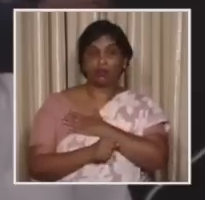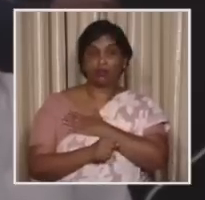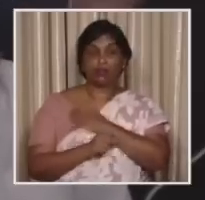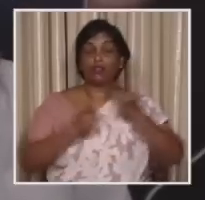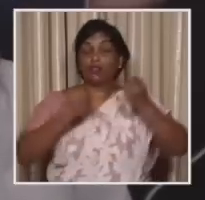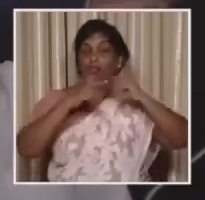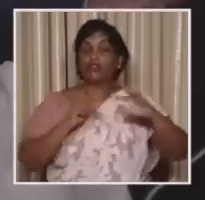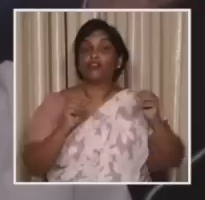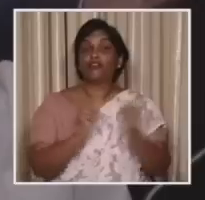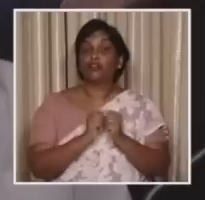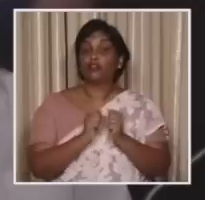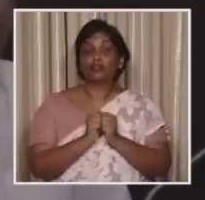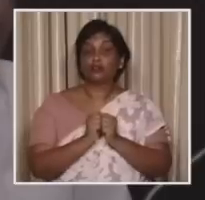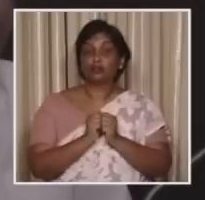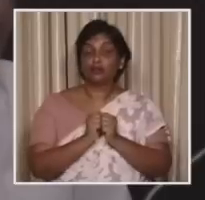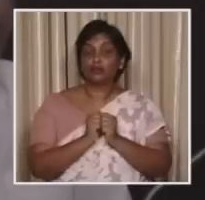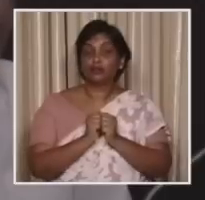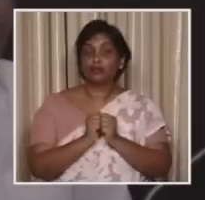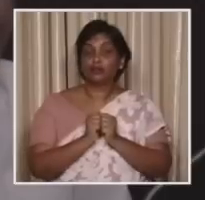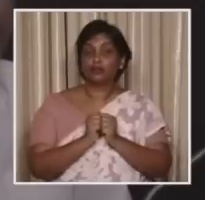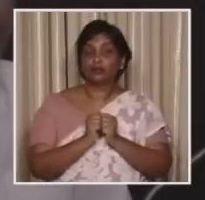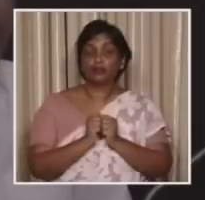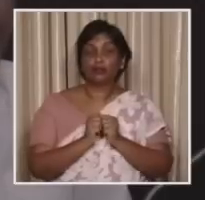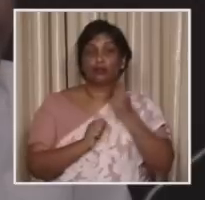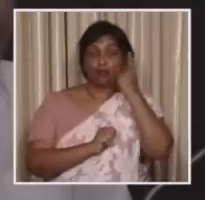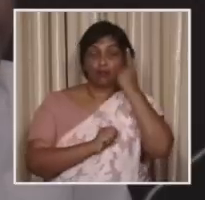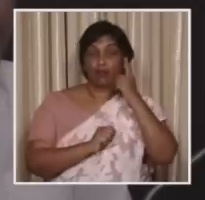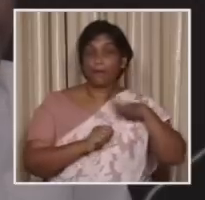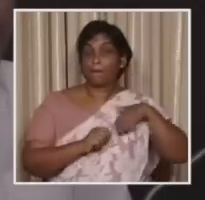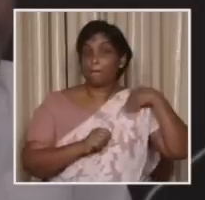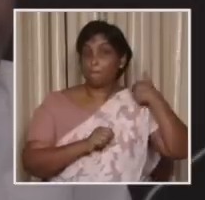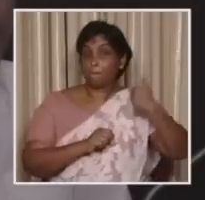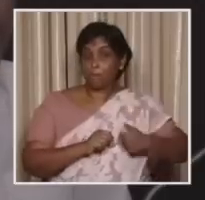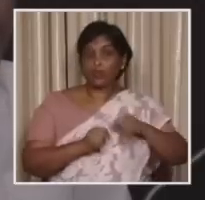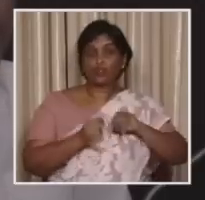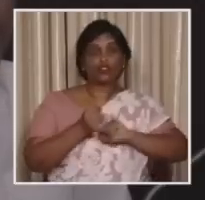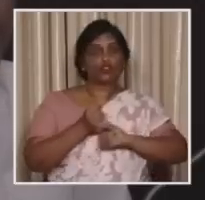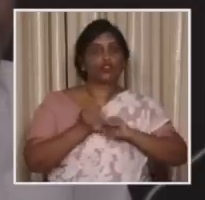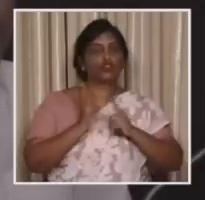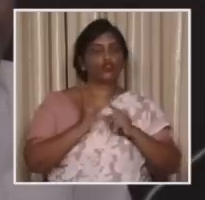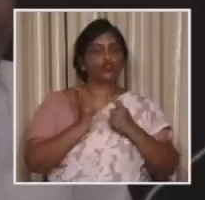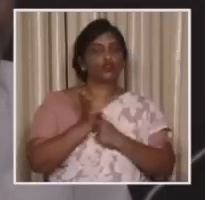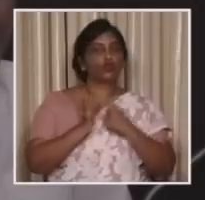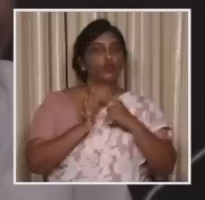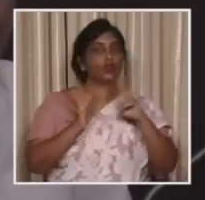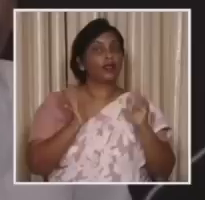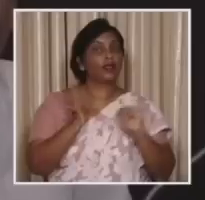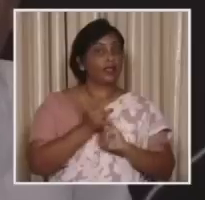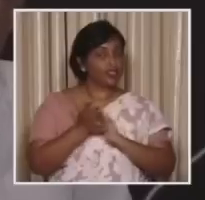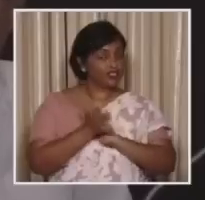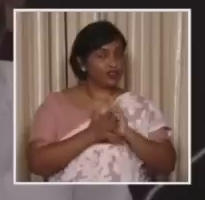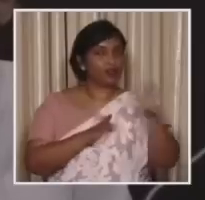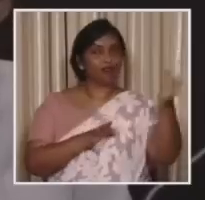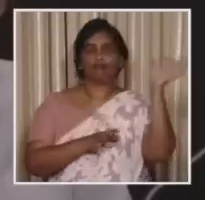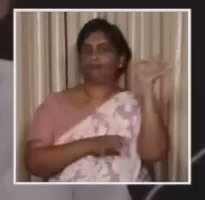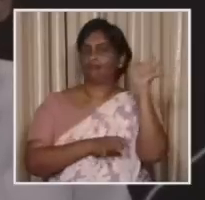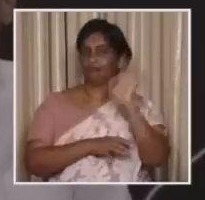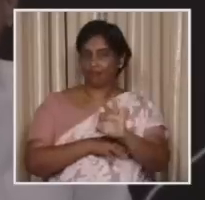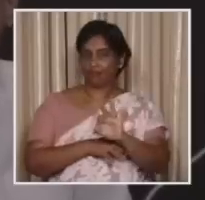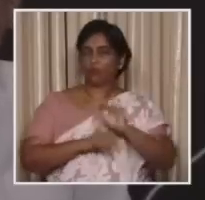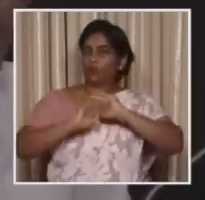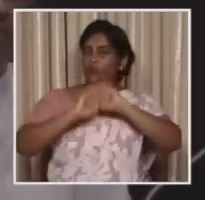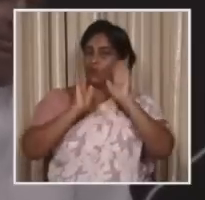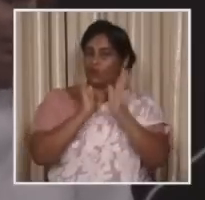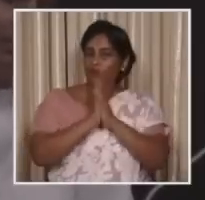රාජකාරිය උනේ මොකද්ද? ඊළඟ රාජකාරිය උනේ බුද්ධාංශ ප්‍රධානියා විදියට සුරේෂ් සලේපත් කරපු එක. මේ හැම එකක්ම